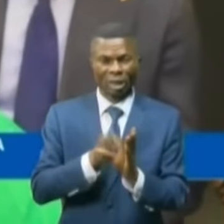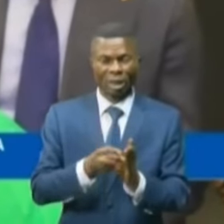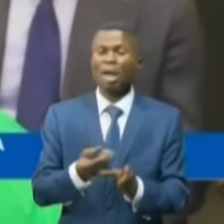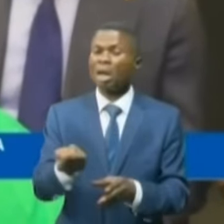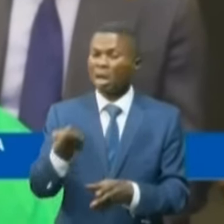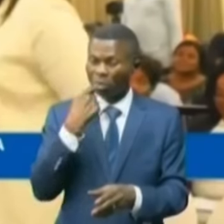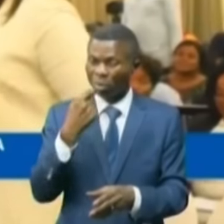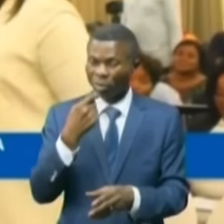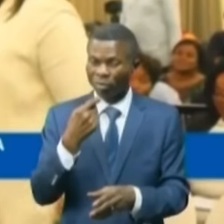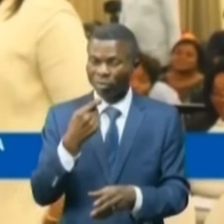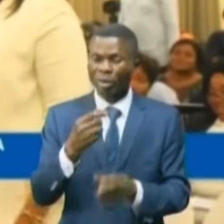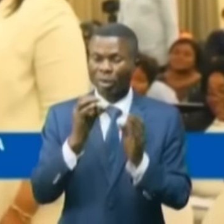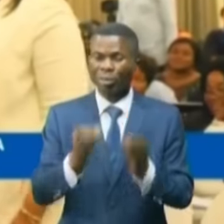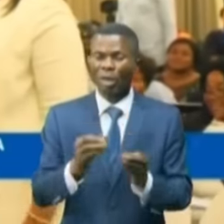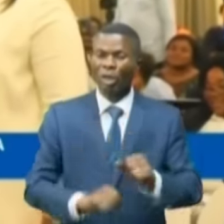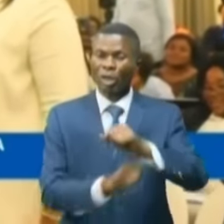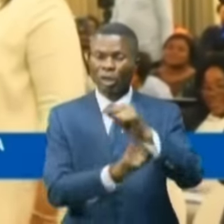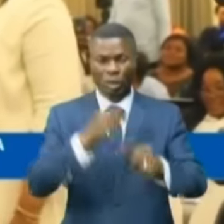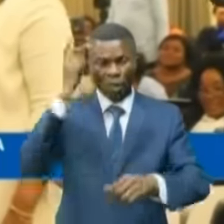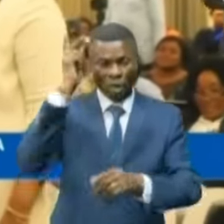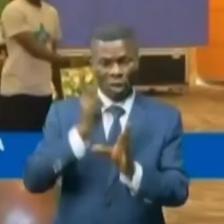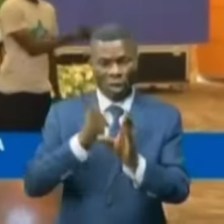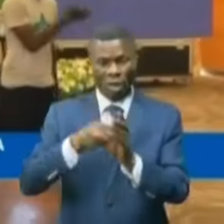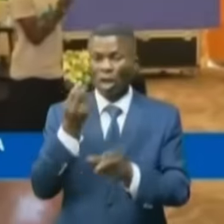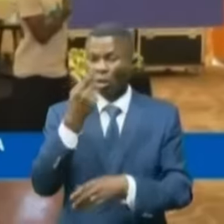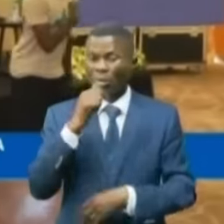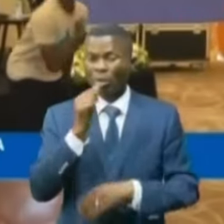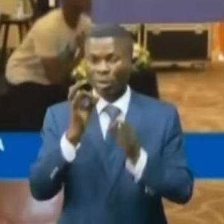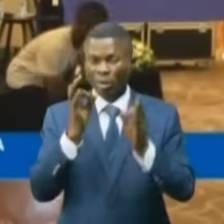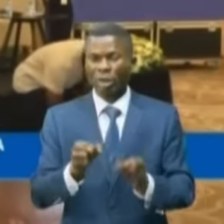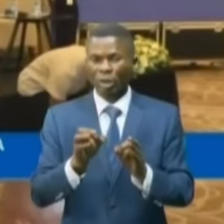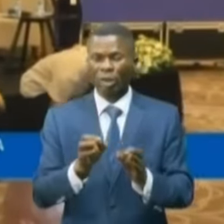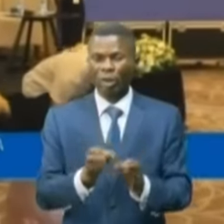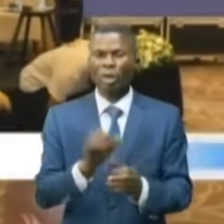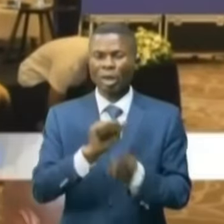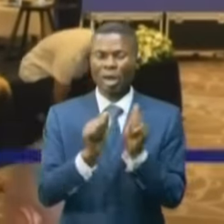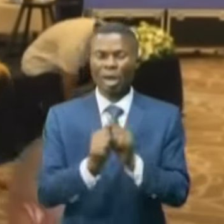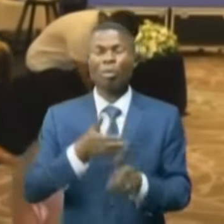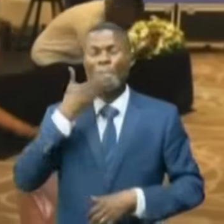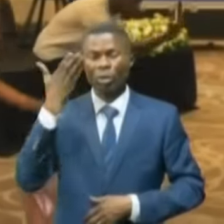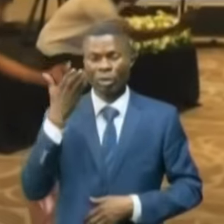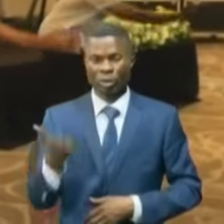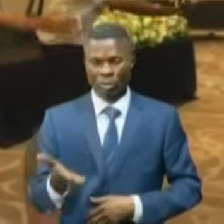non seulement par l'accompagnement psychomédical, mais aussi par la dimension spirituelle.